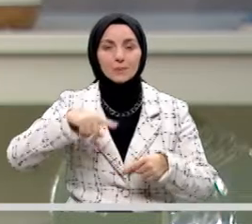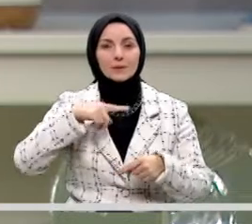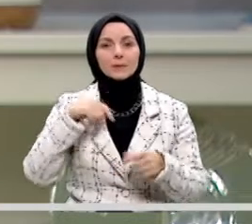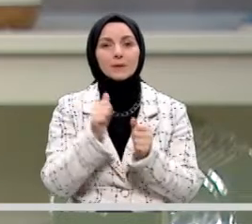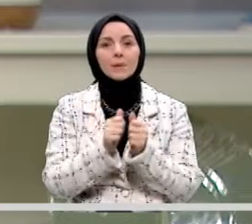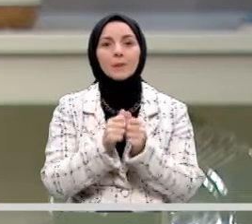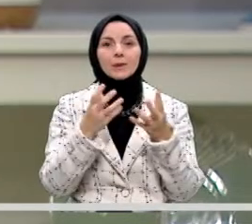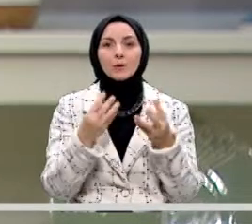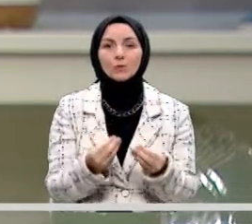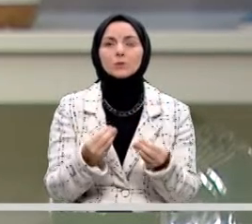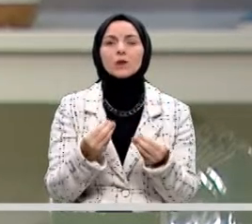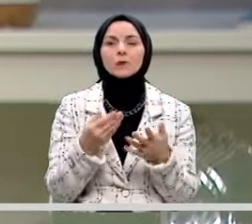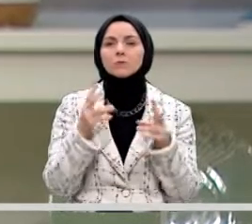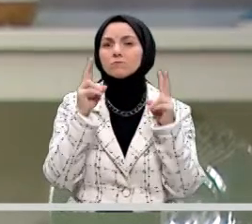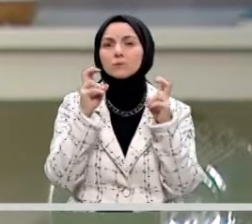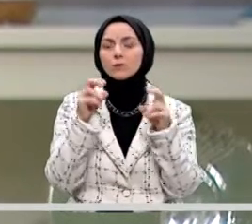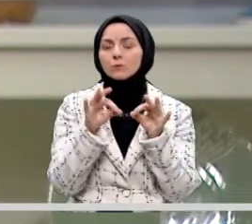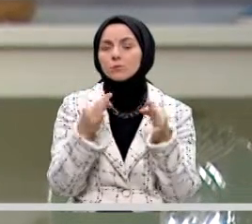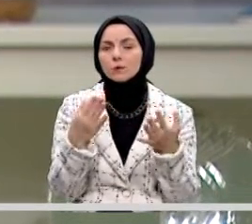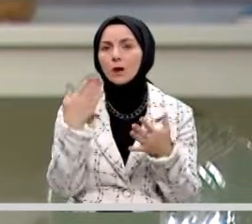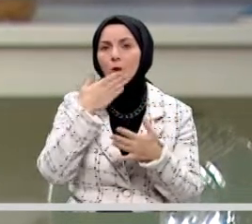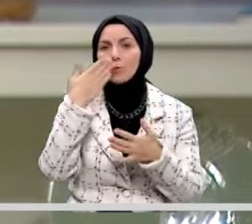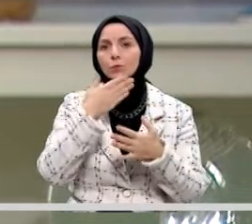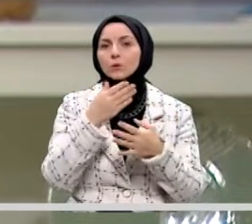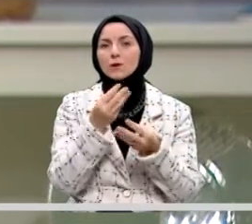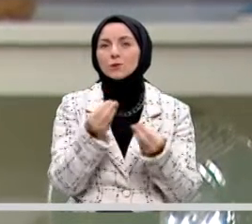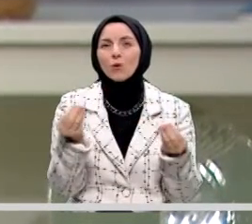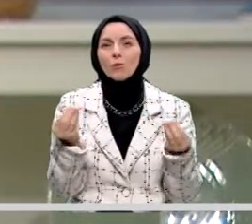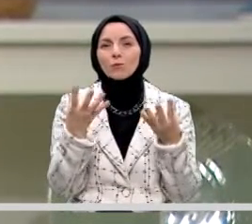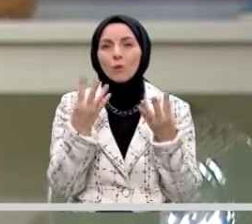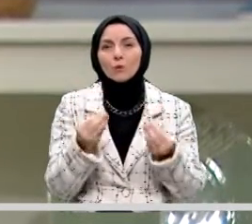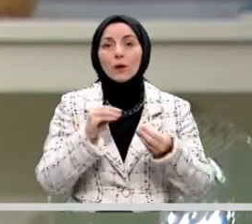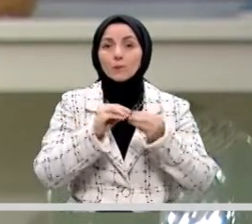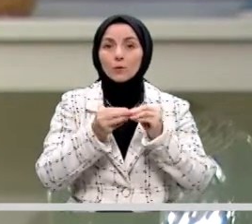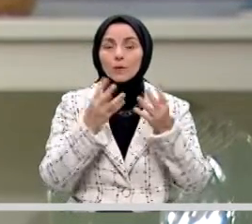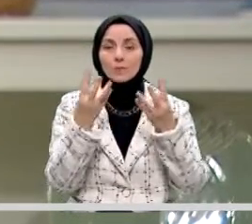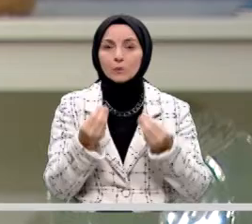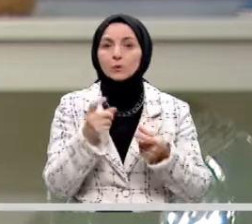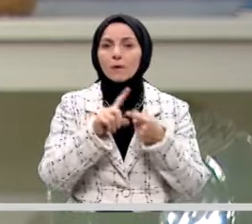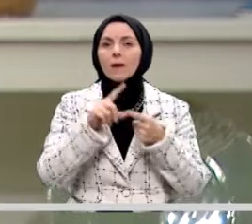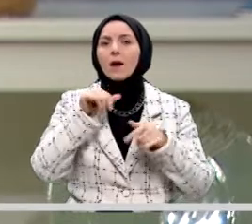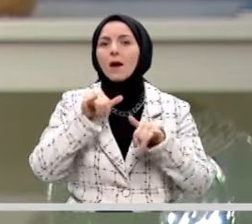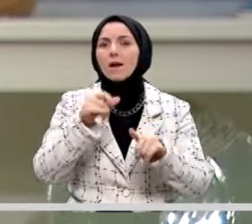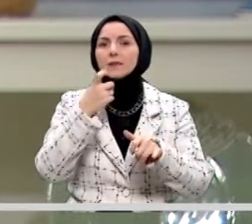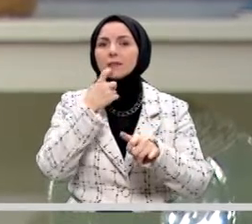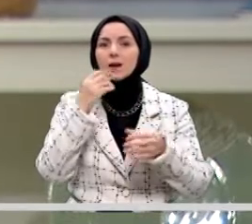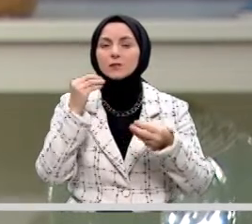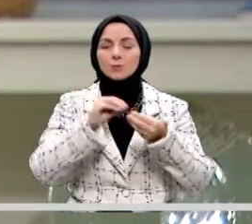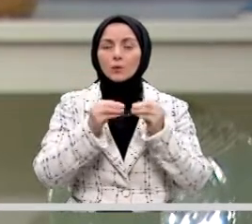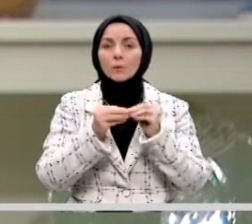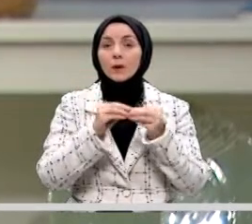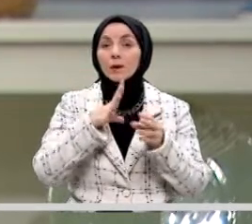sıkça yaşanan sıkça karşılaşılan sorunlar olacak ve aynı zamanda akran zorbalığına da değineceğiz Efendim gün boyunca Daha doğrusu